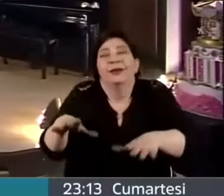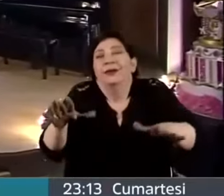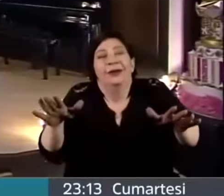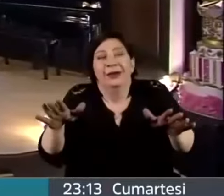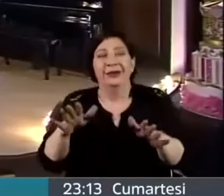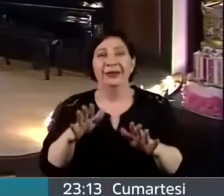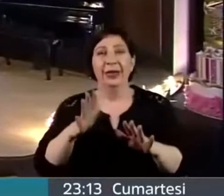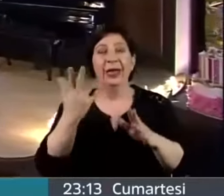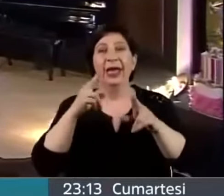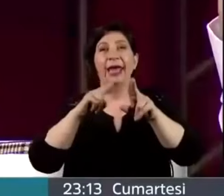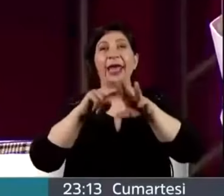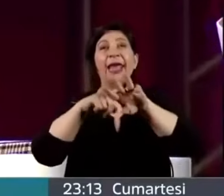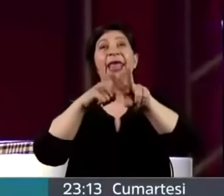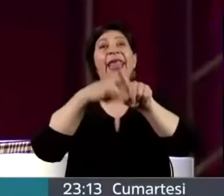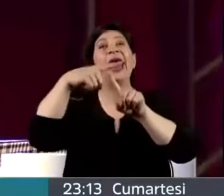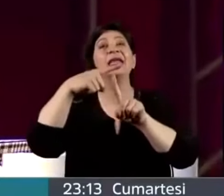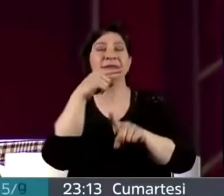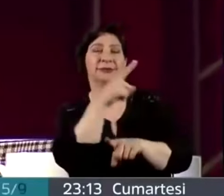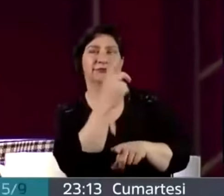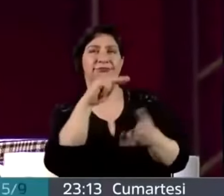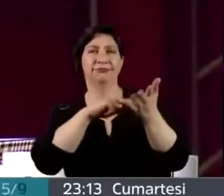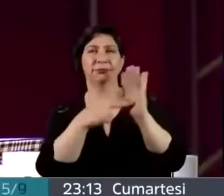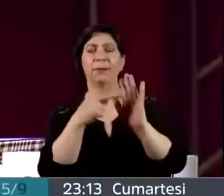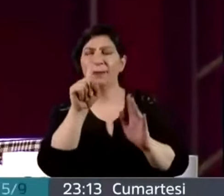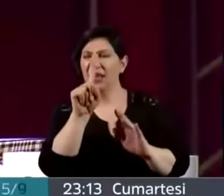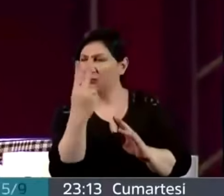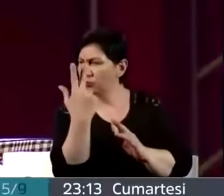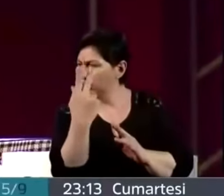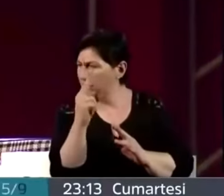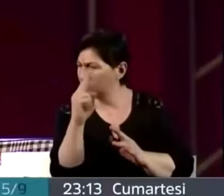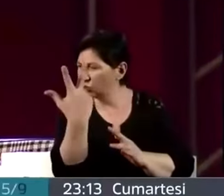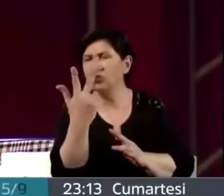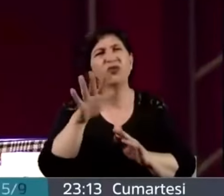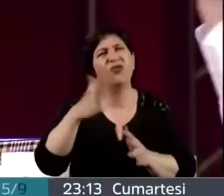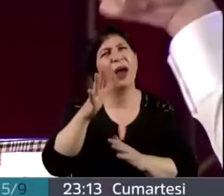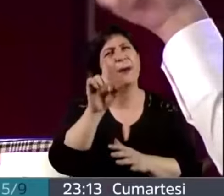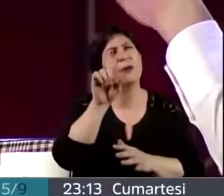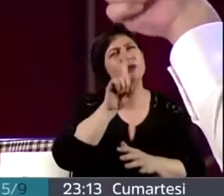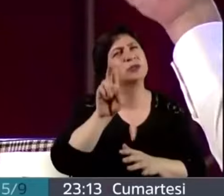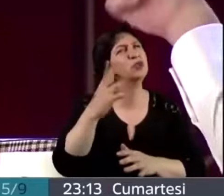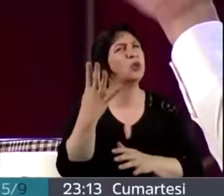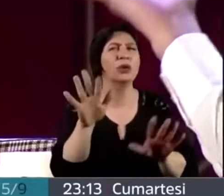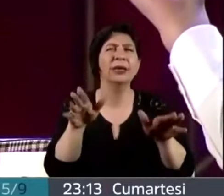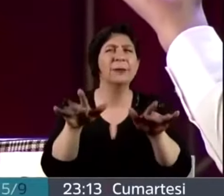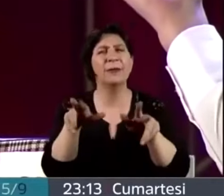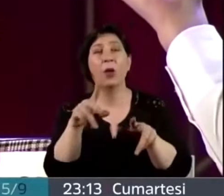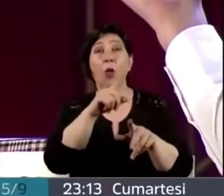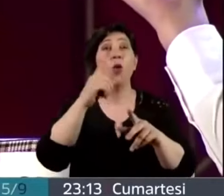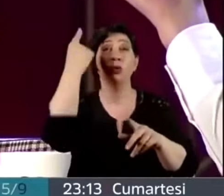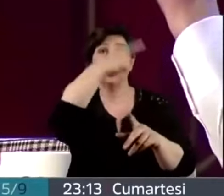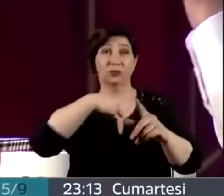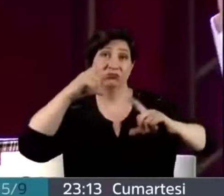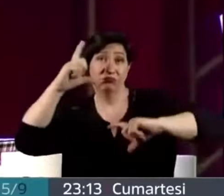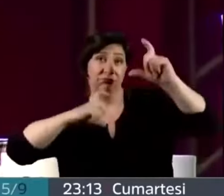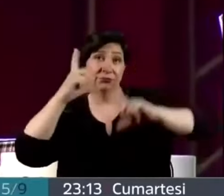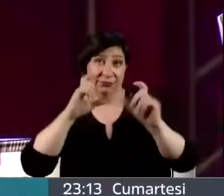korkuyorsun. Yani mesela Kate Moss 1.73 ya da 4 boyu. Ama o daha çok foto model gibi değil mi?